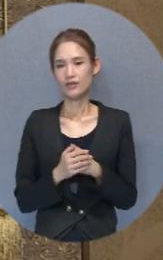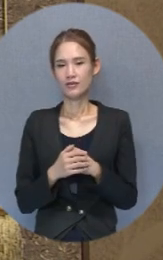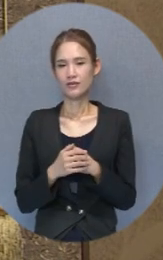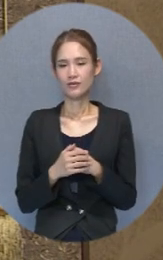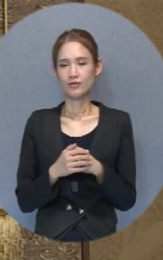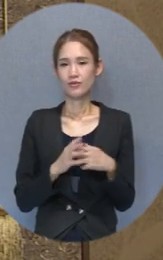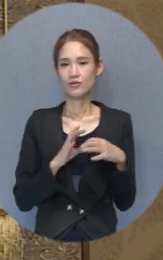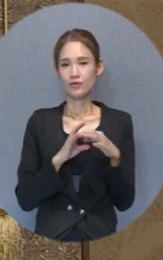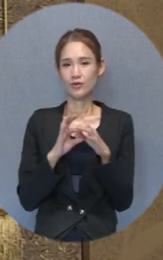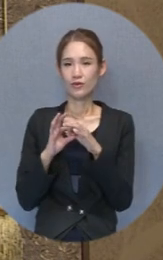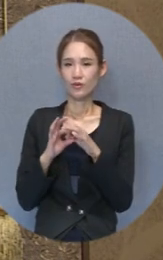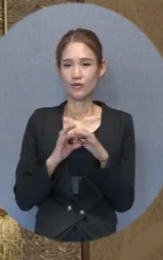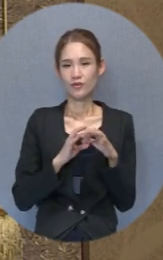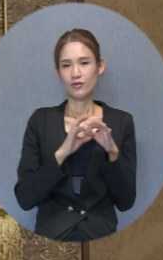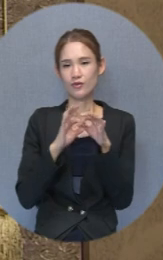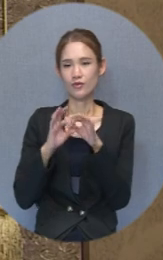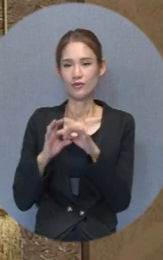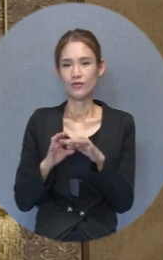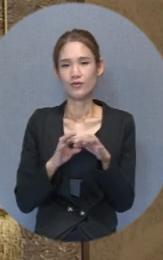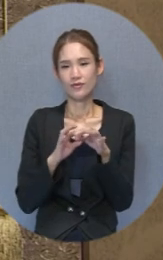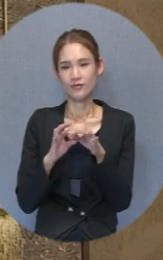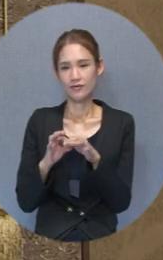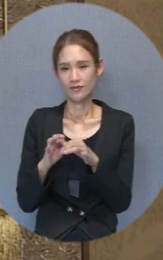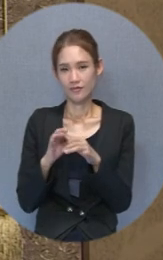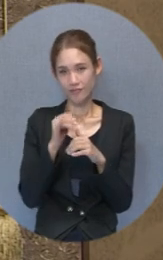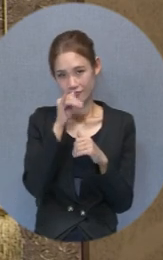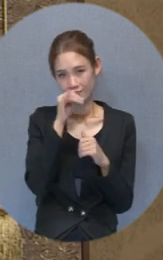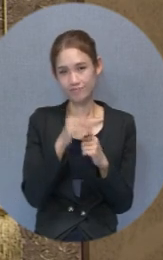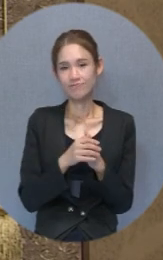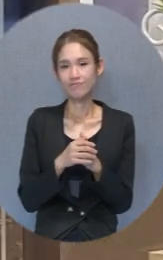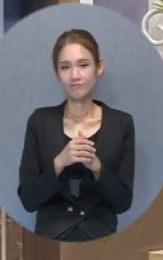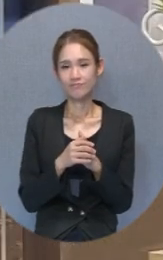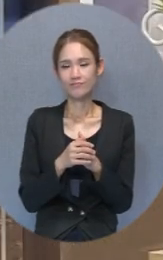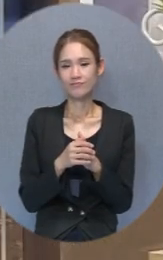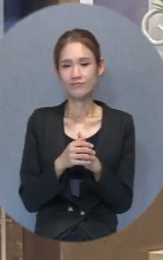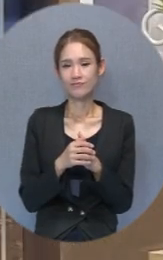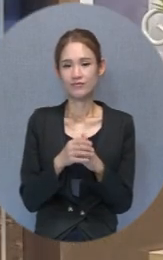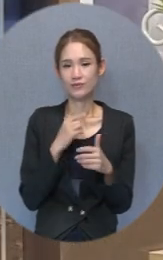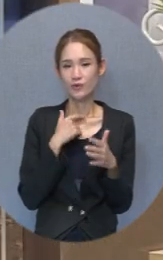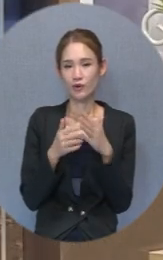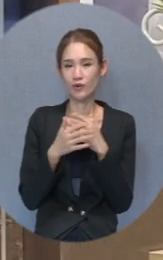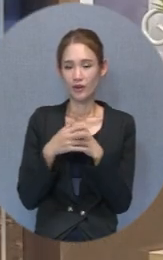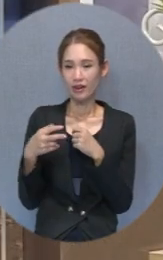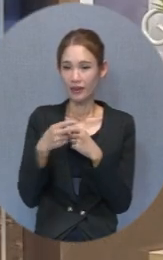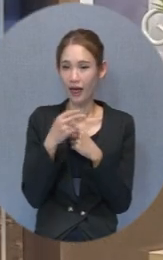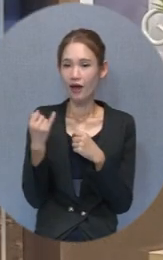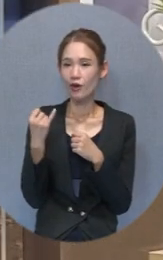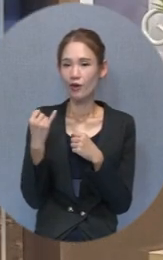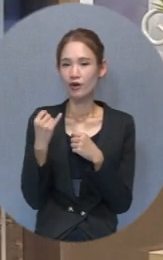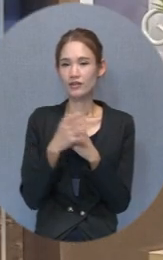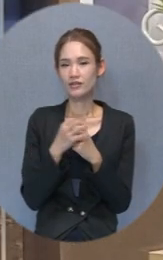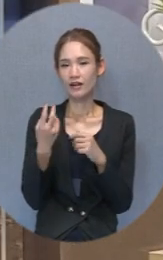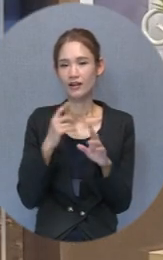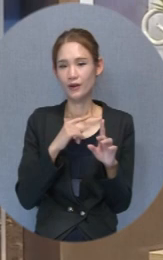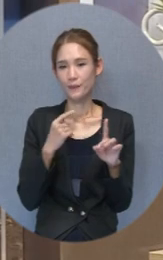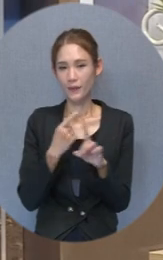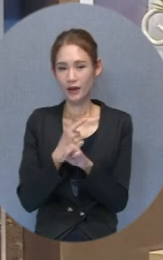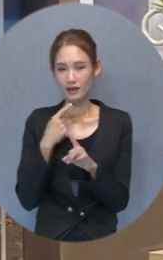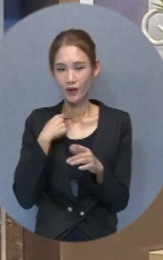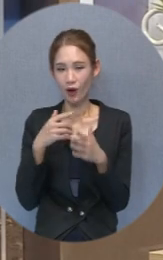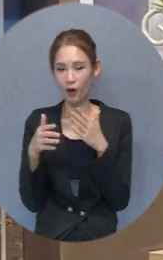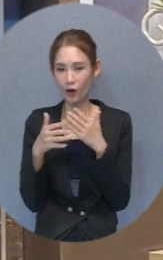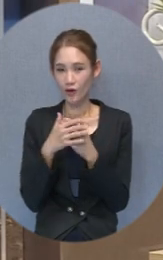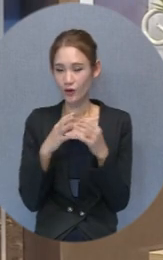네. 그렇게 해서 이제 연관성이 있는 거예요. 아. 그러니까 경력 단절 여성에서 다시 경력을 이어갈